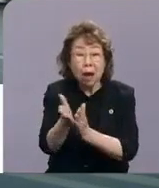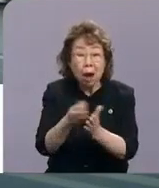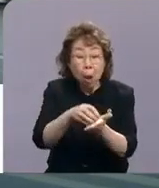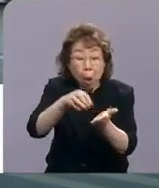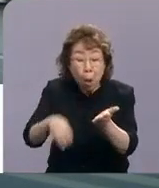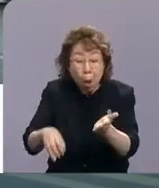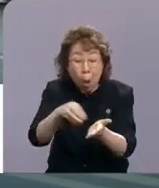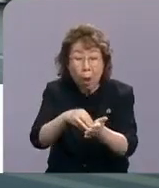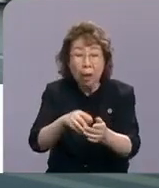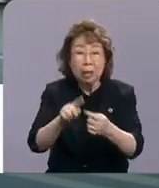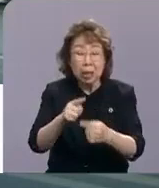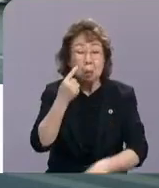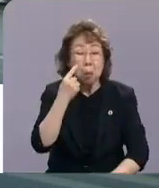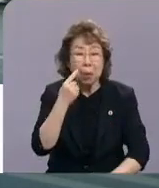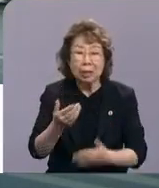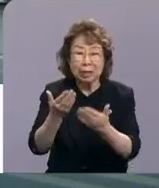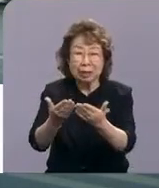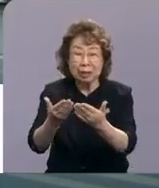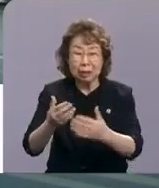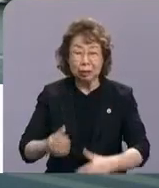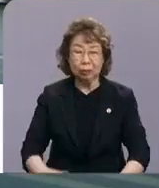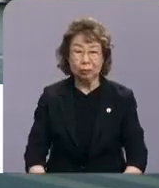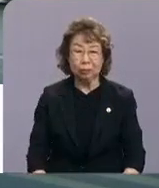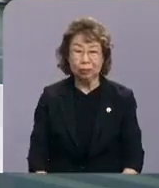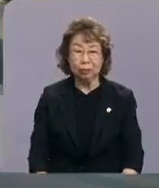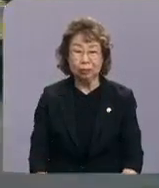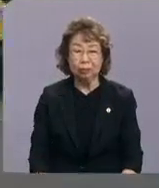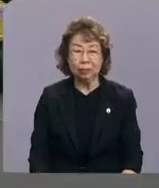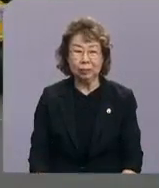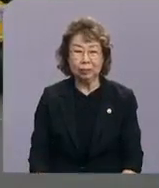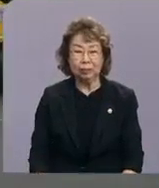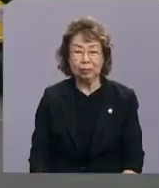정체 실태를 최재훈 기자가 보도합니다.